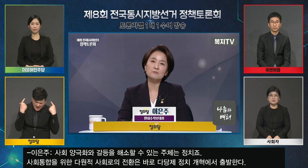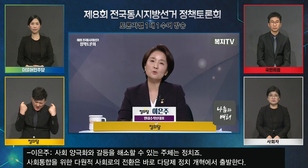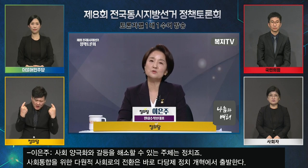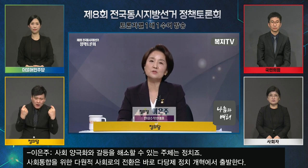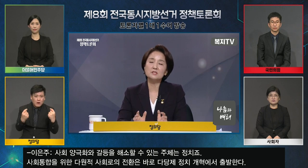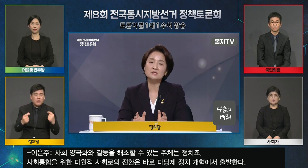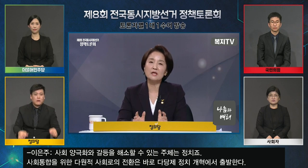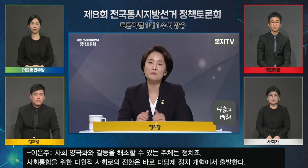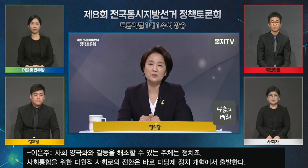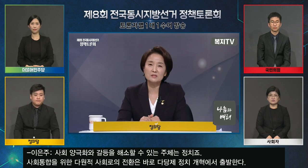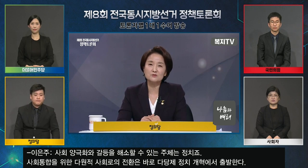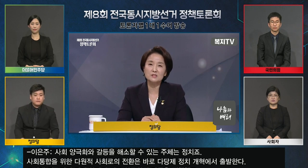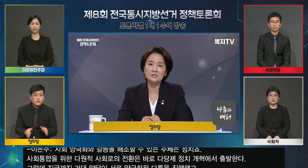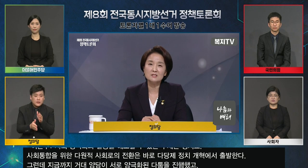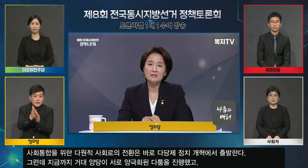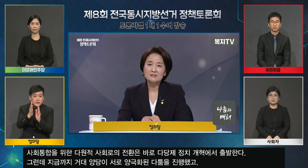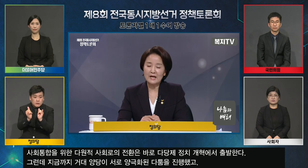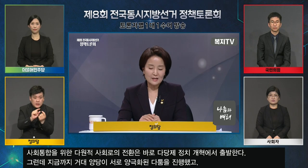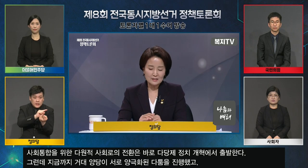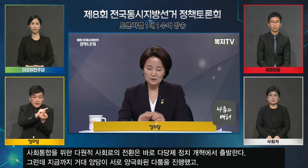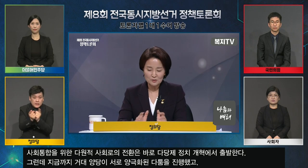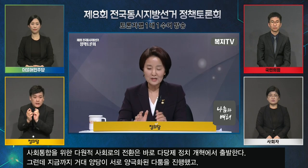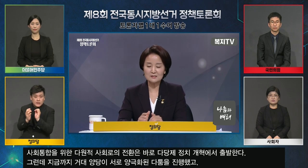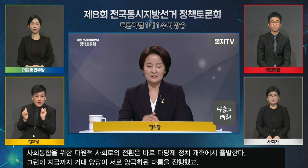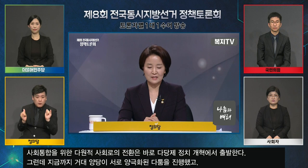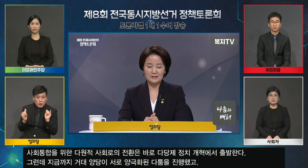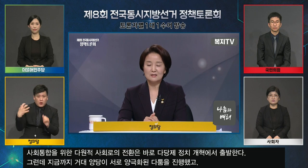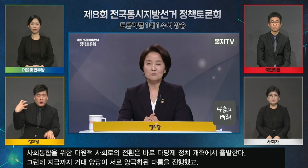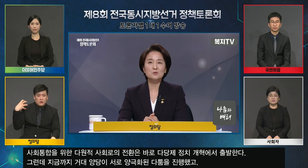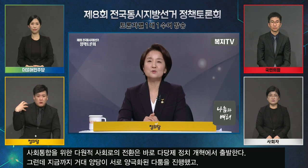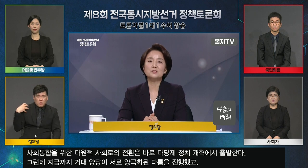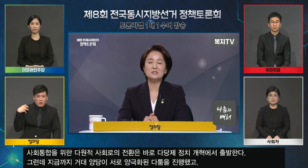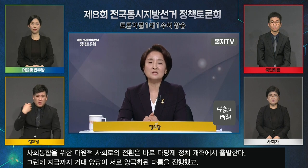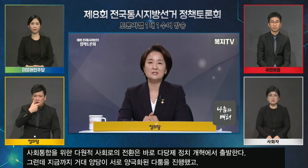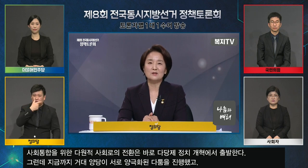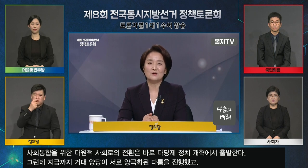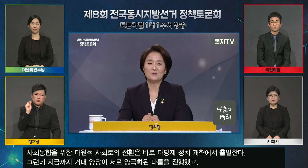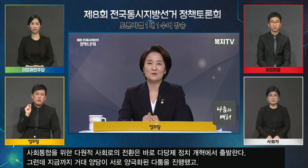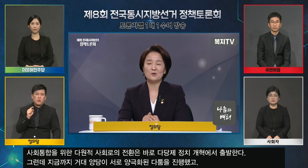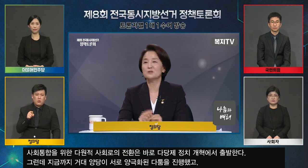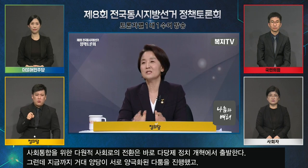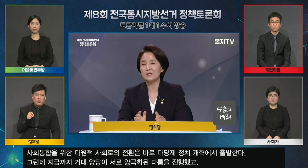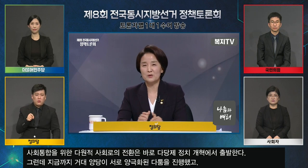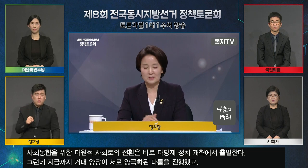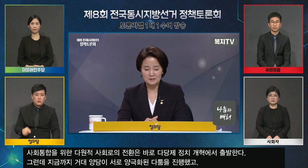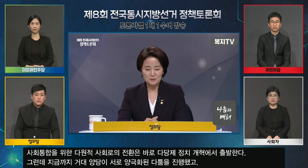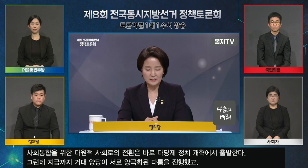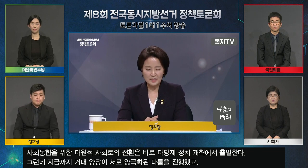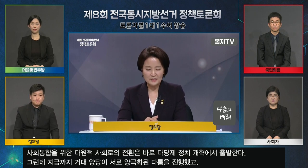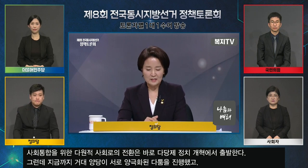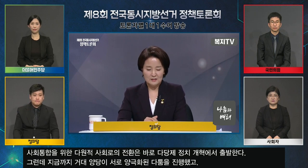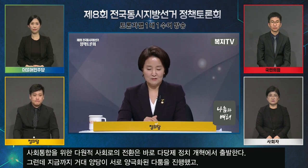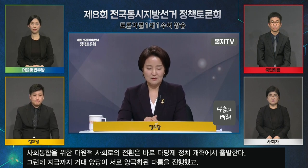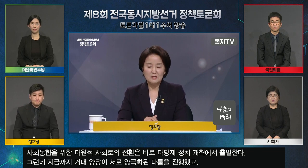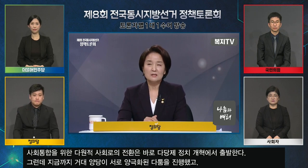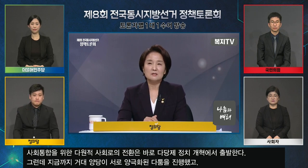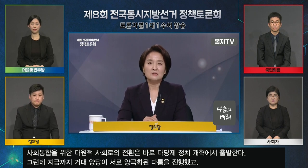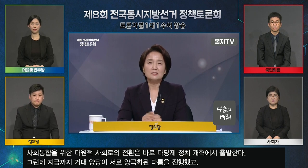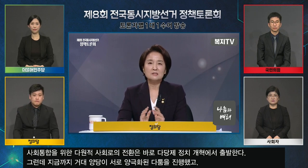시민들의 목소리를 대변할 수 있는 다양한 정당들의 목소리는 거세되어 왔습니다.